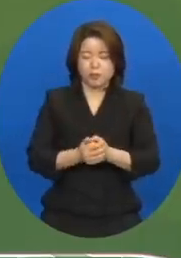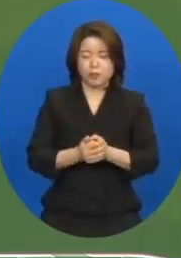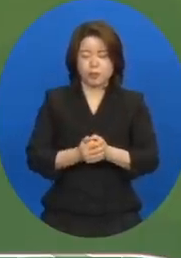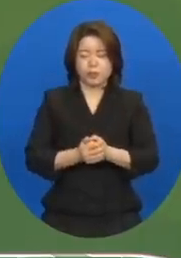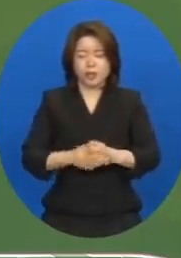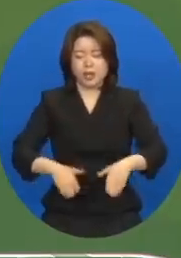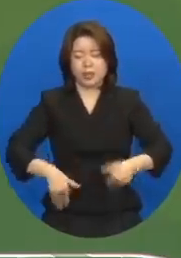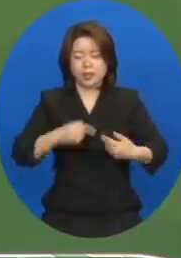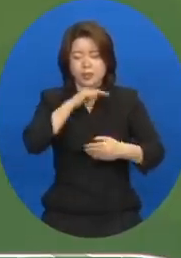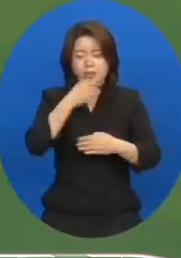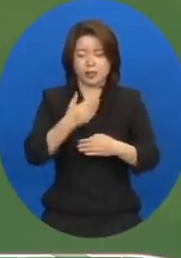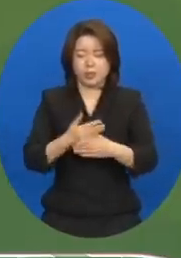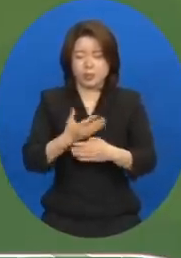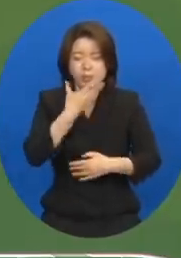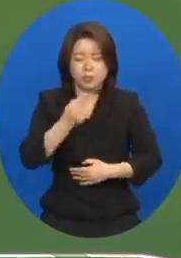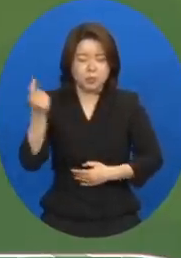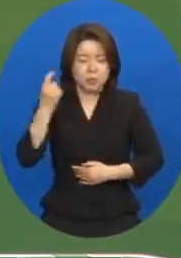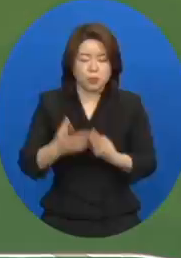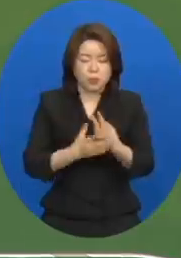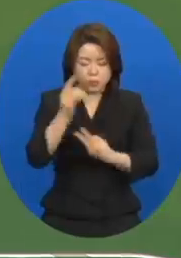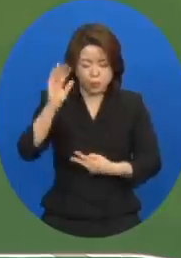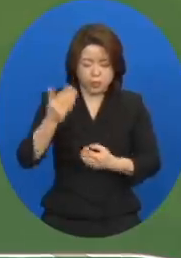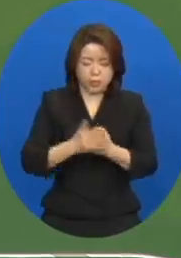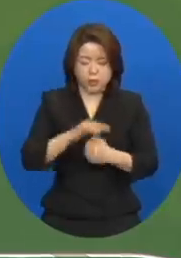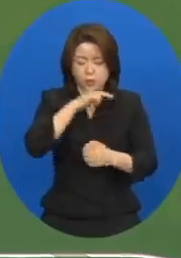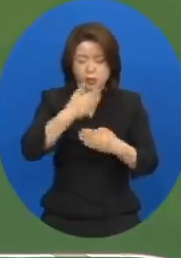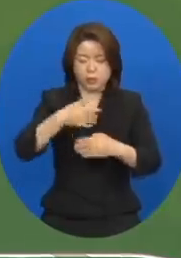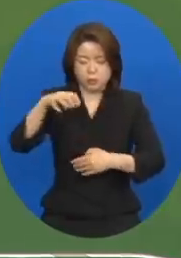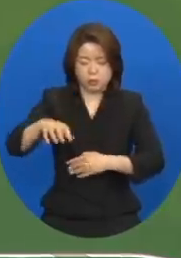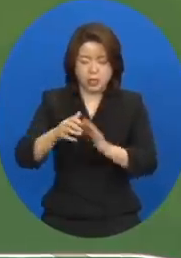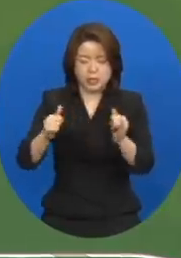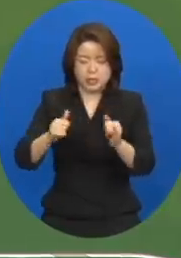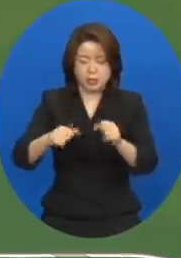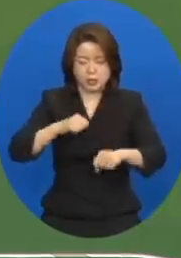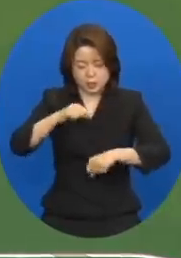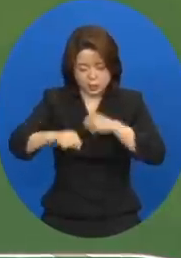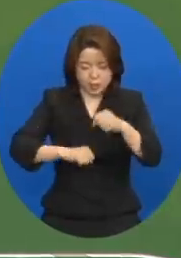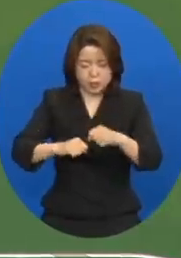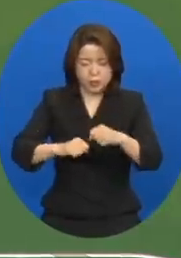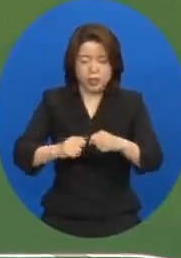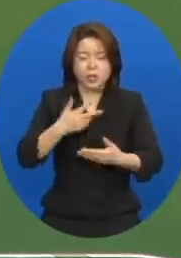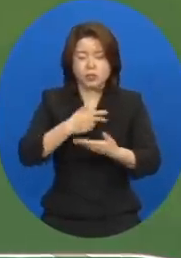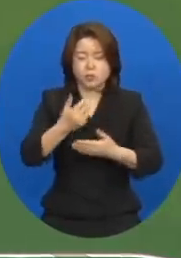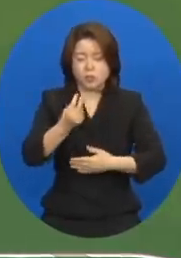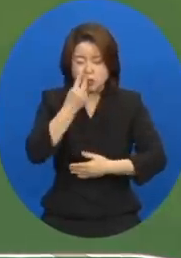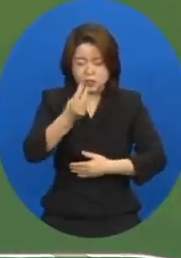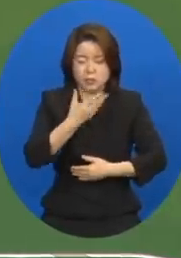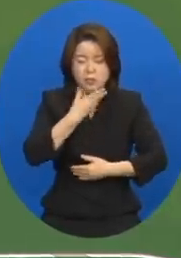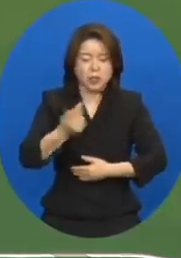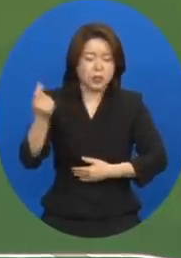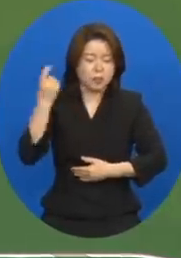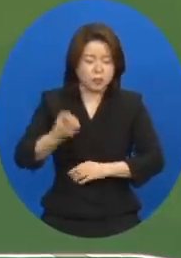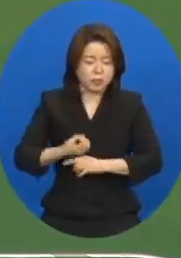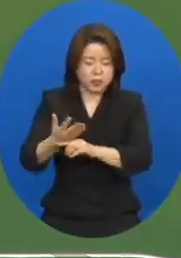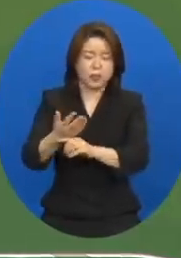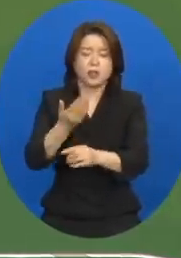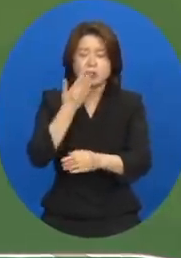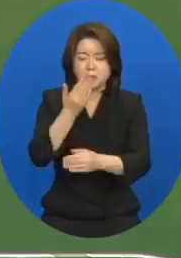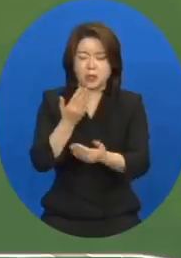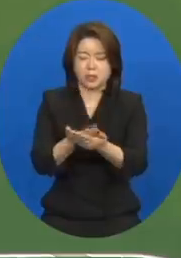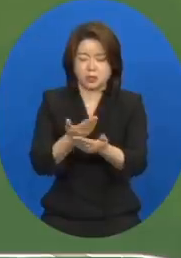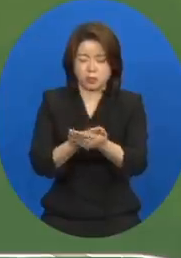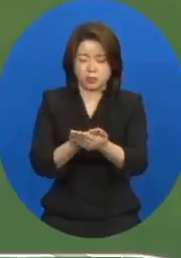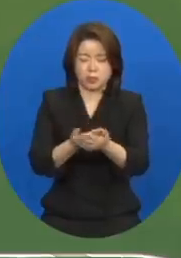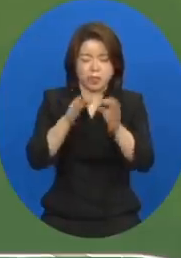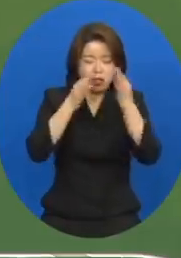남북 복음으로 통일되어 북한 주민들에게 자유롭게 주의 복음, 생명의 복음이 전해지게 하소서.